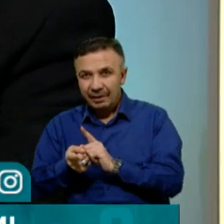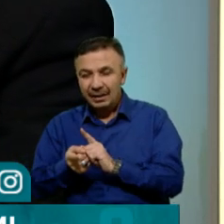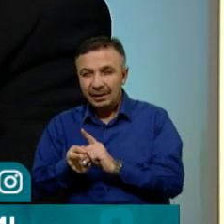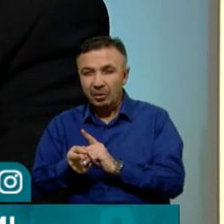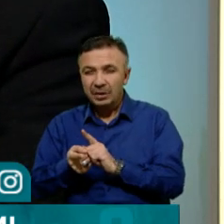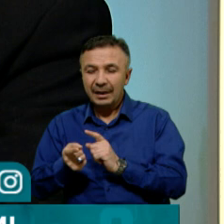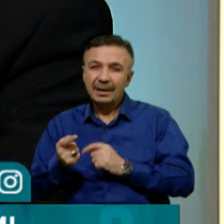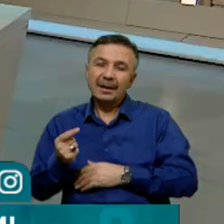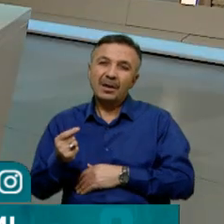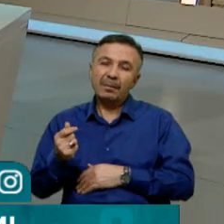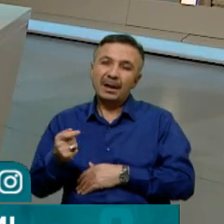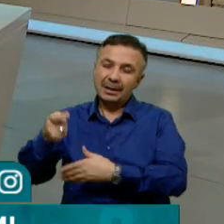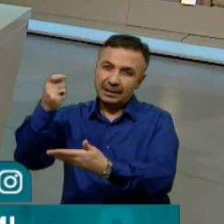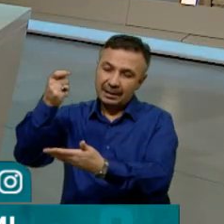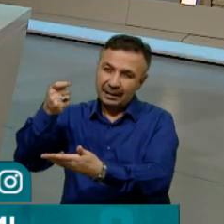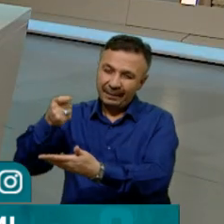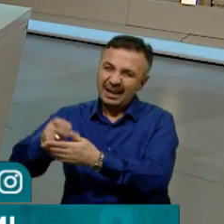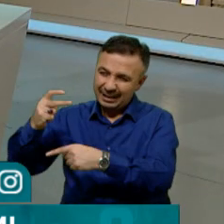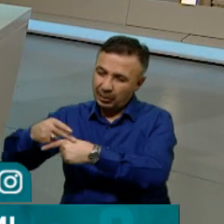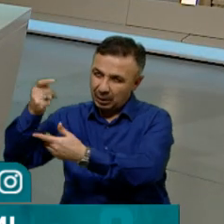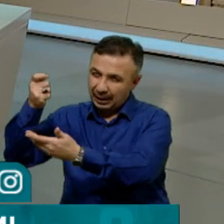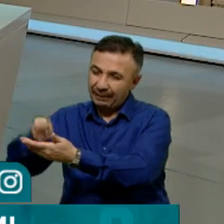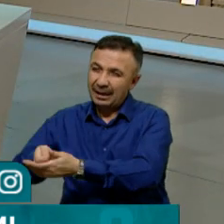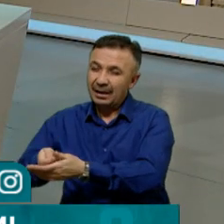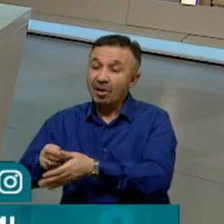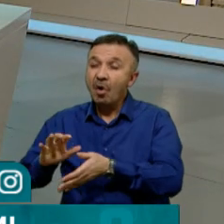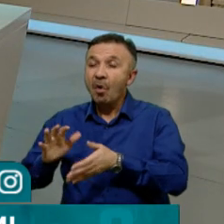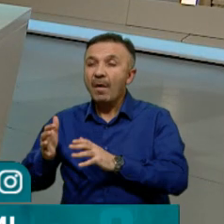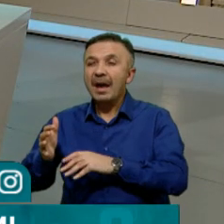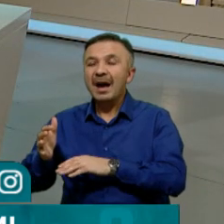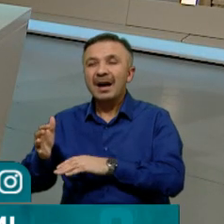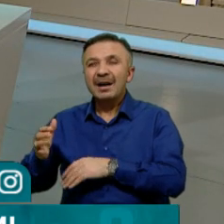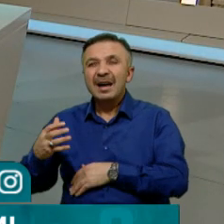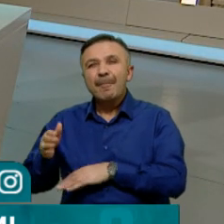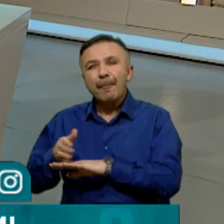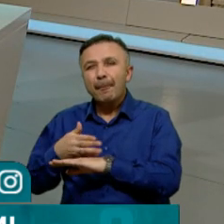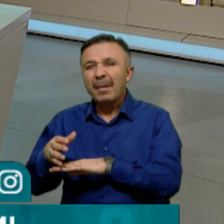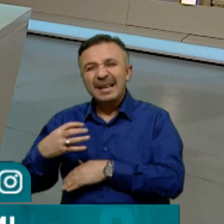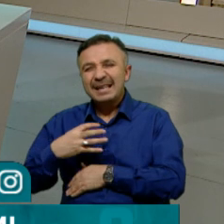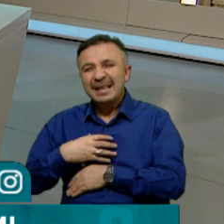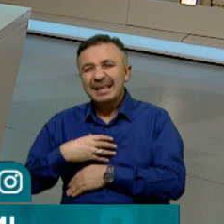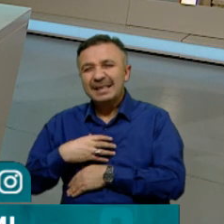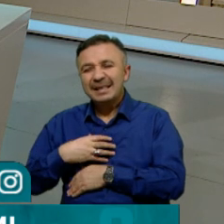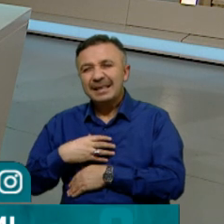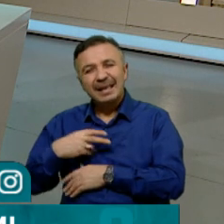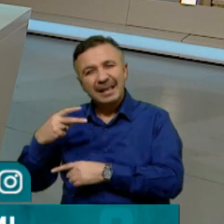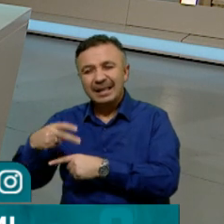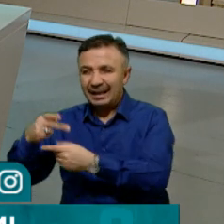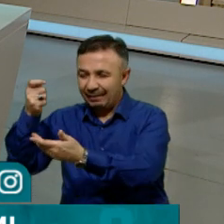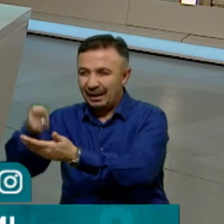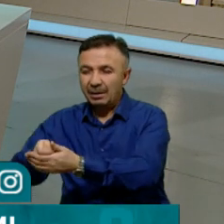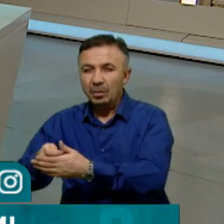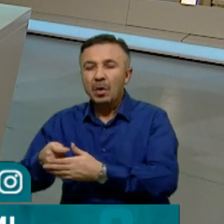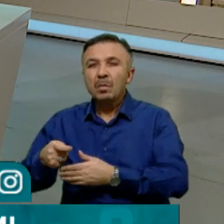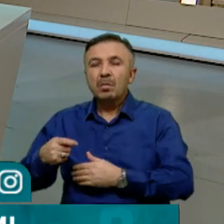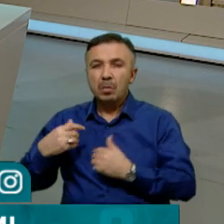parasını verir ya da direkmen malın bizzat kendisini o şekilde malı verecekken mesela şu ceketi